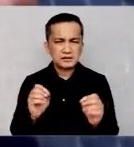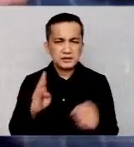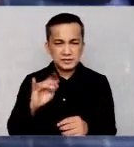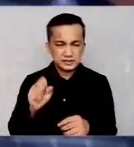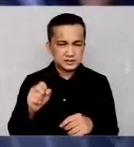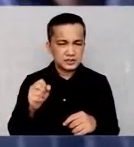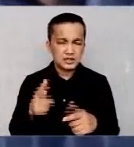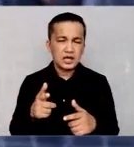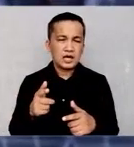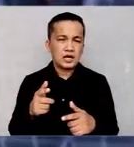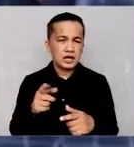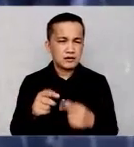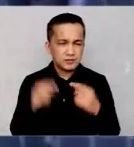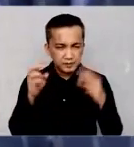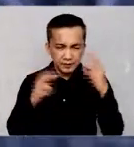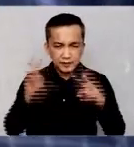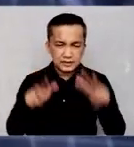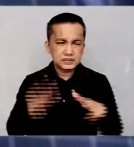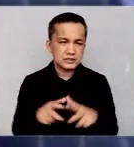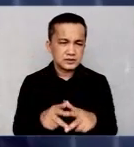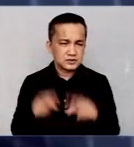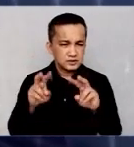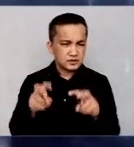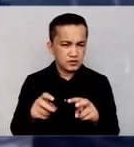3% of its total investable fund. Okay? Actually, investable fund is more than 1 trillion.